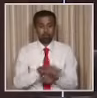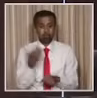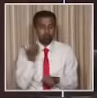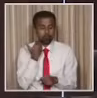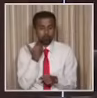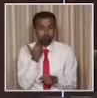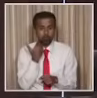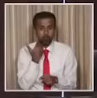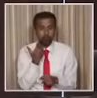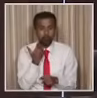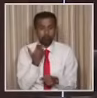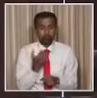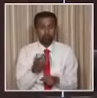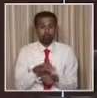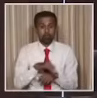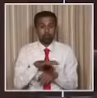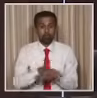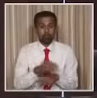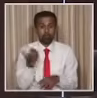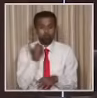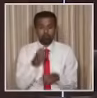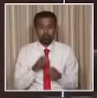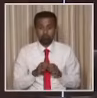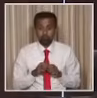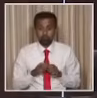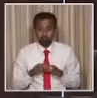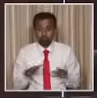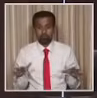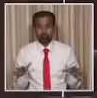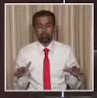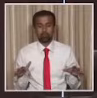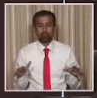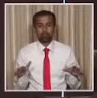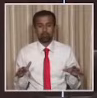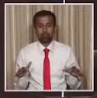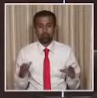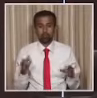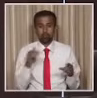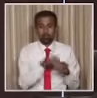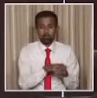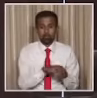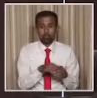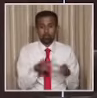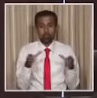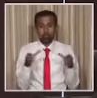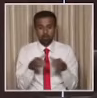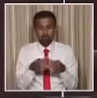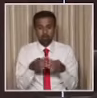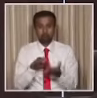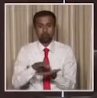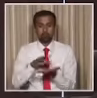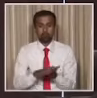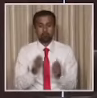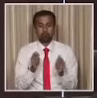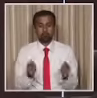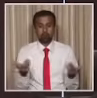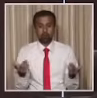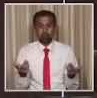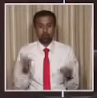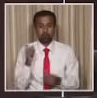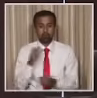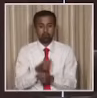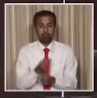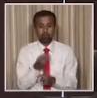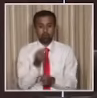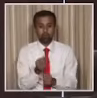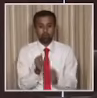katem dengu, udara biabta mingguan. Ekat batkar buat ekan dia, ada istirahat. Itu mah dihibu, itu mah ke anu ini